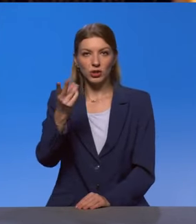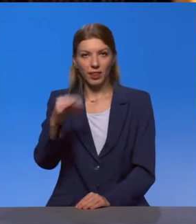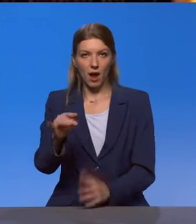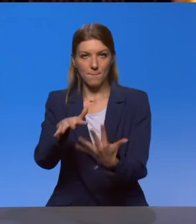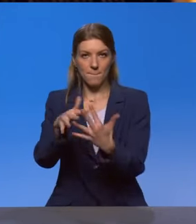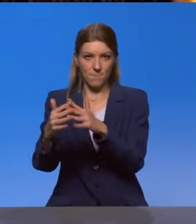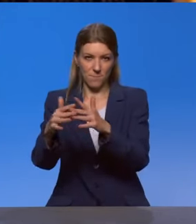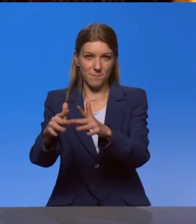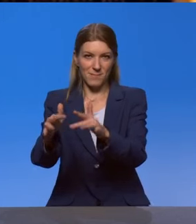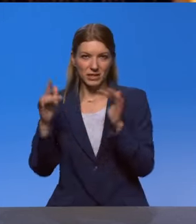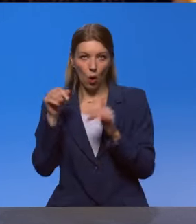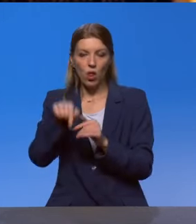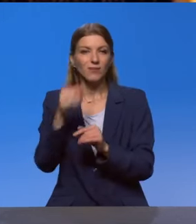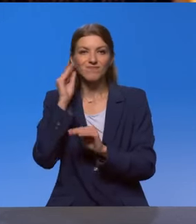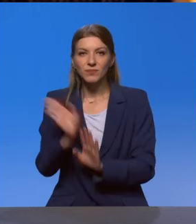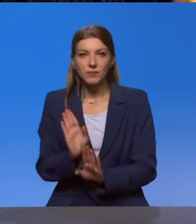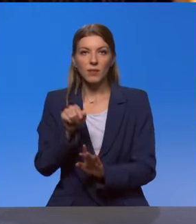своем доме, рядом школа,